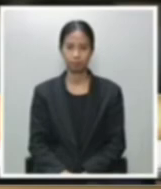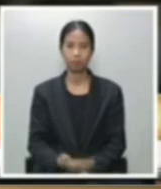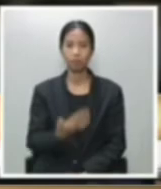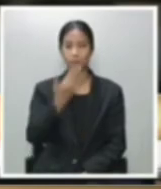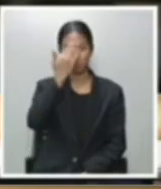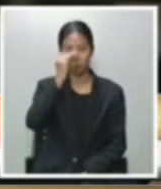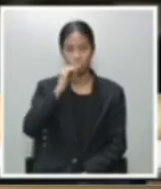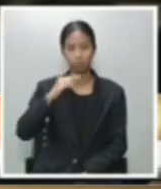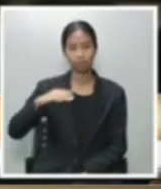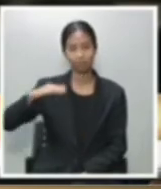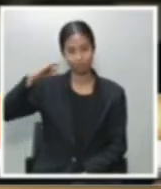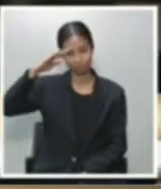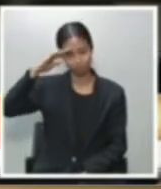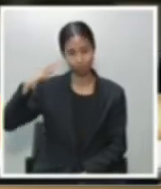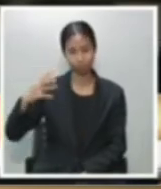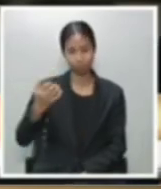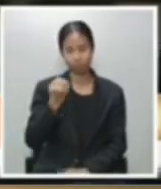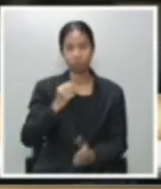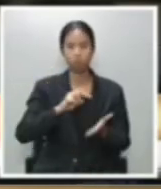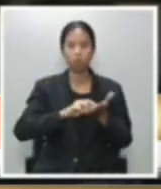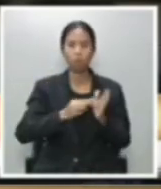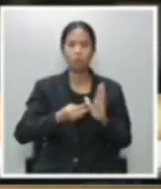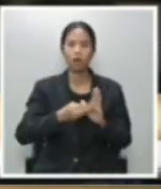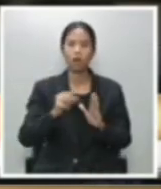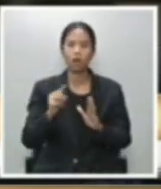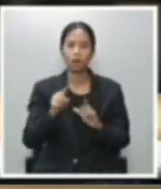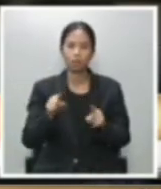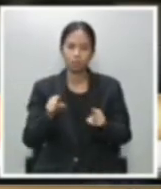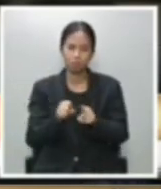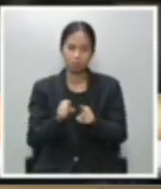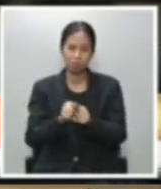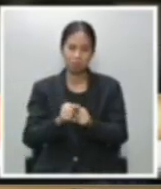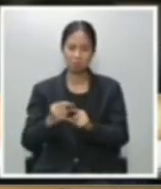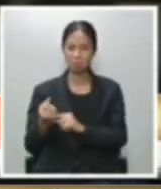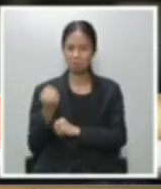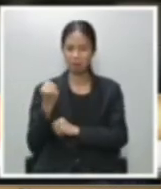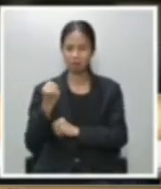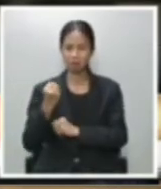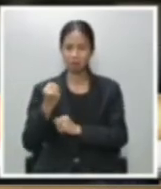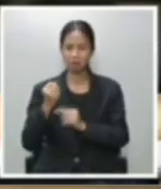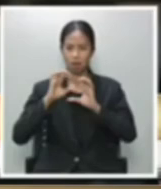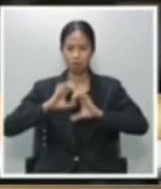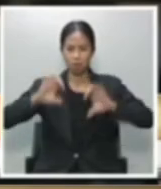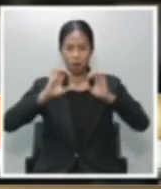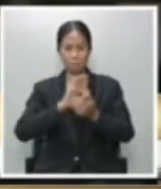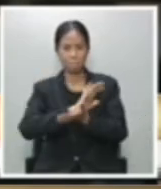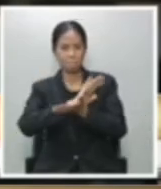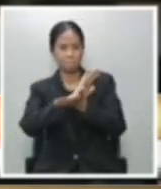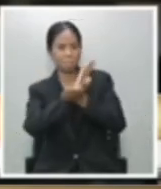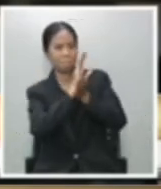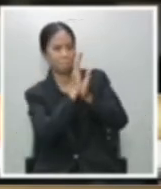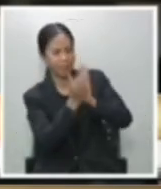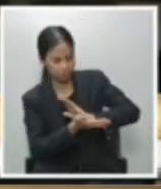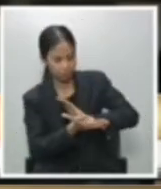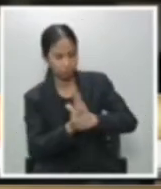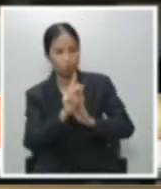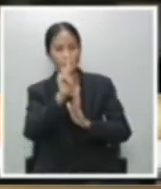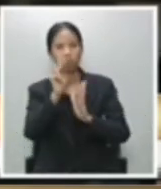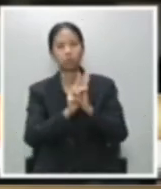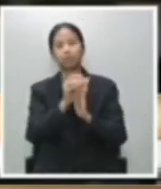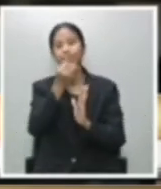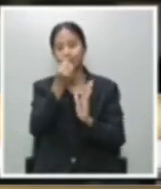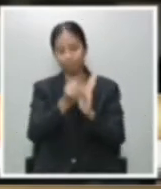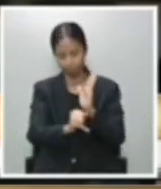ารหมายถึงการใช้กำลังเปลี่ยนแปลงคณะรัฐบาลโดยฉับพลันโดยวิธีการที่ไม่ชอบด้วยกฎหมายและรัฐธร